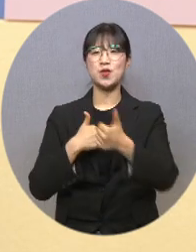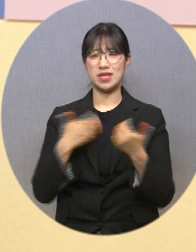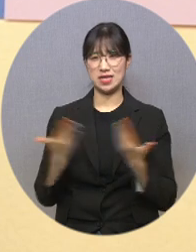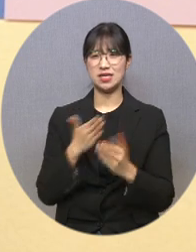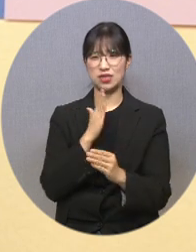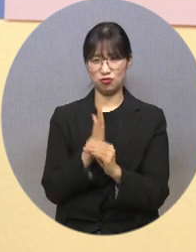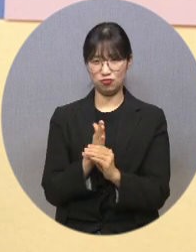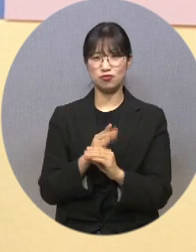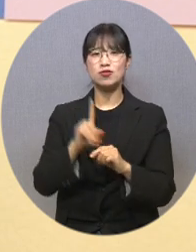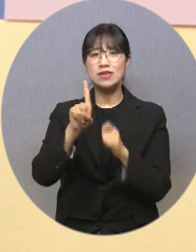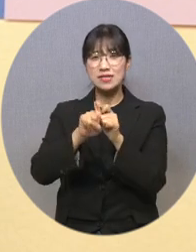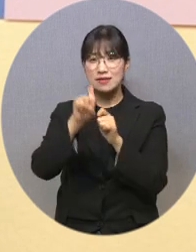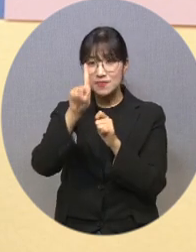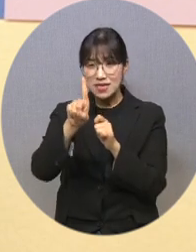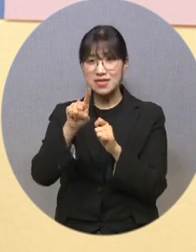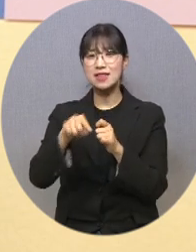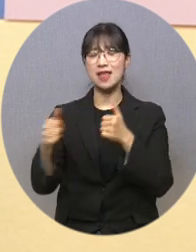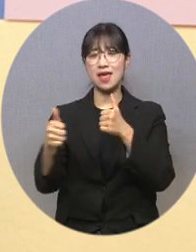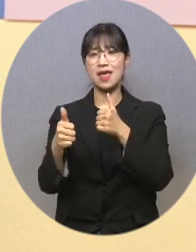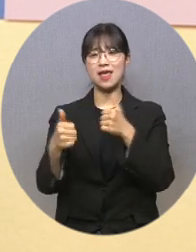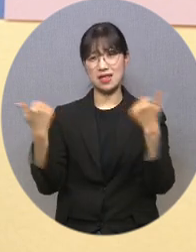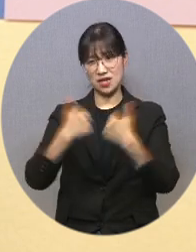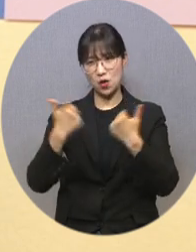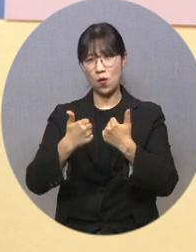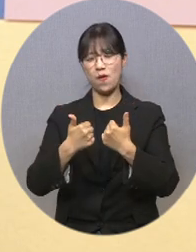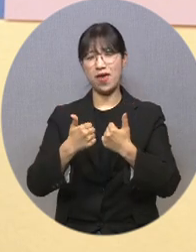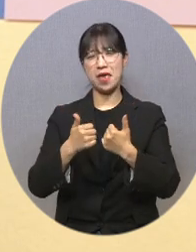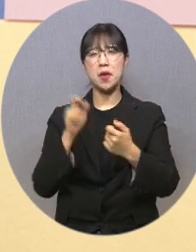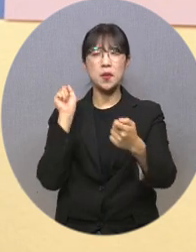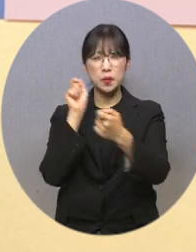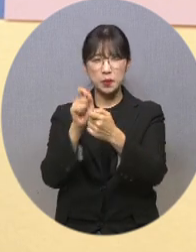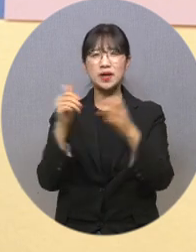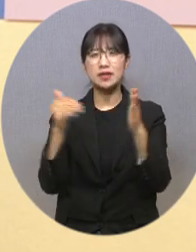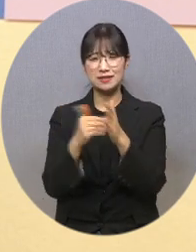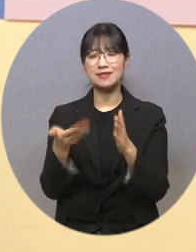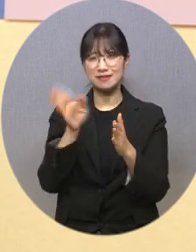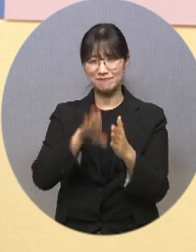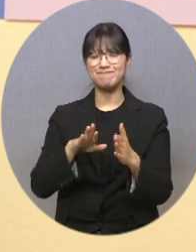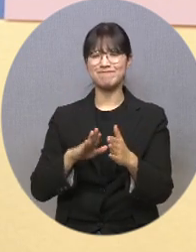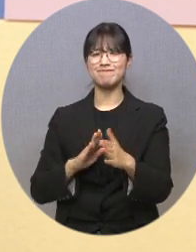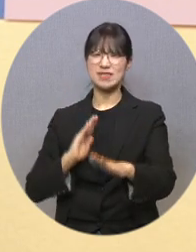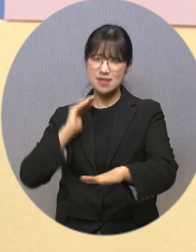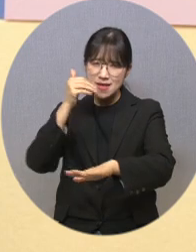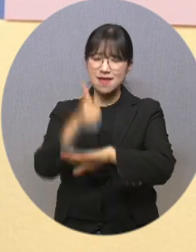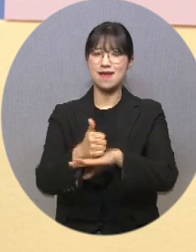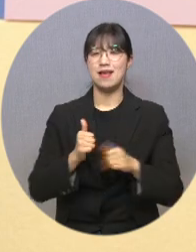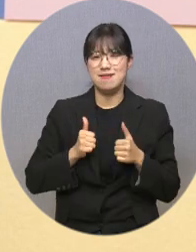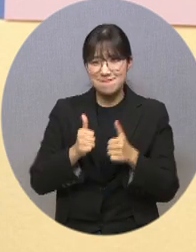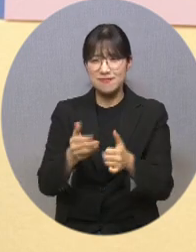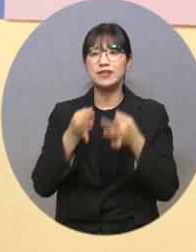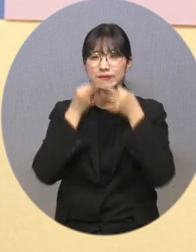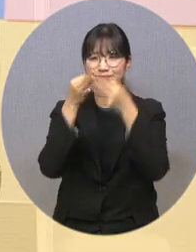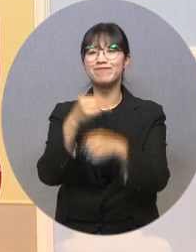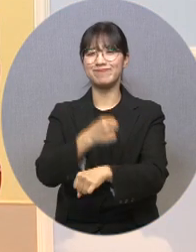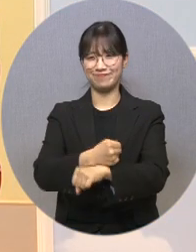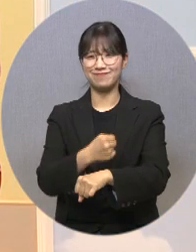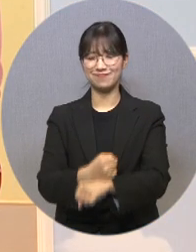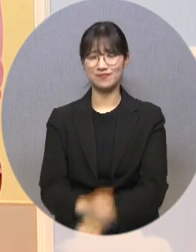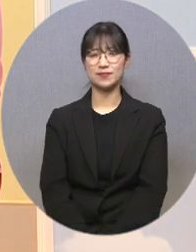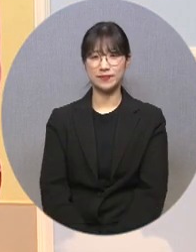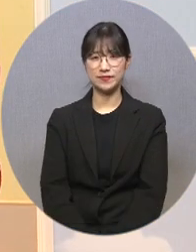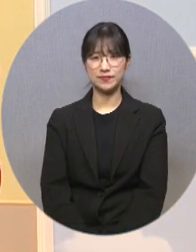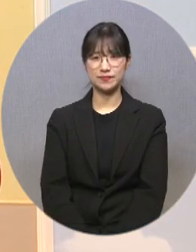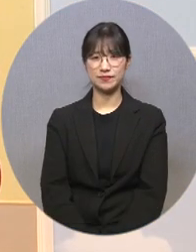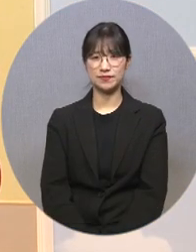그러나 끝까지 최선을 다해서 저에게 주어진 책임을 다한다는 것을 말씀드리겠습니다.